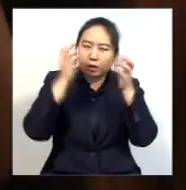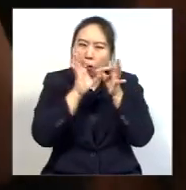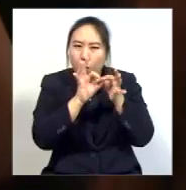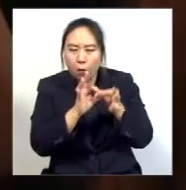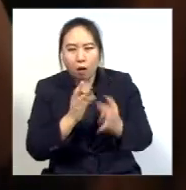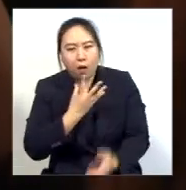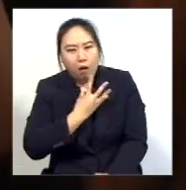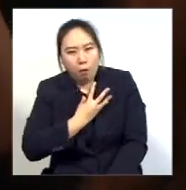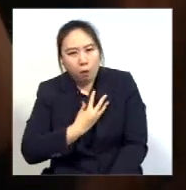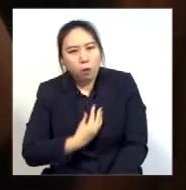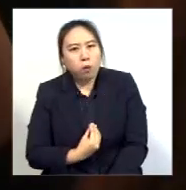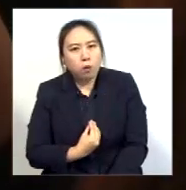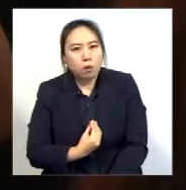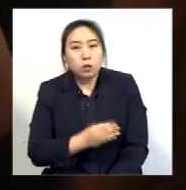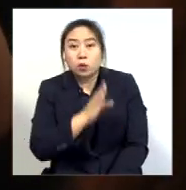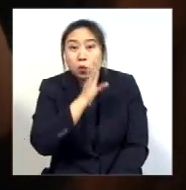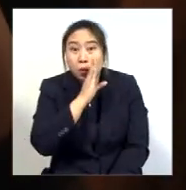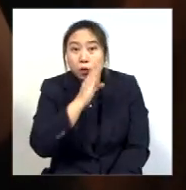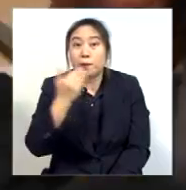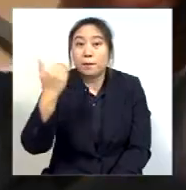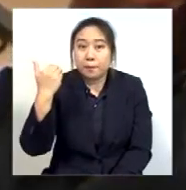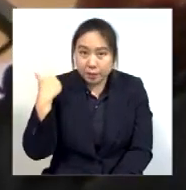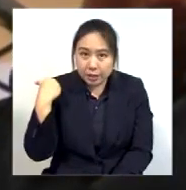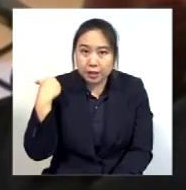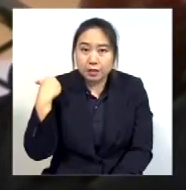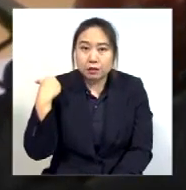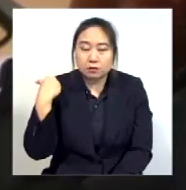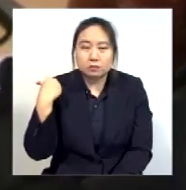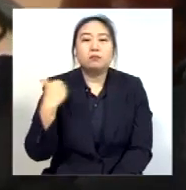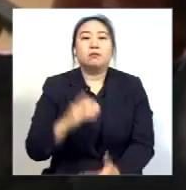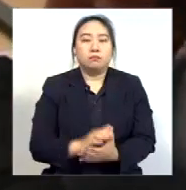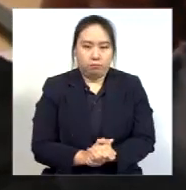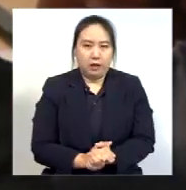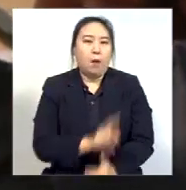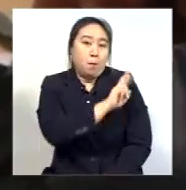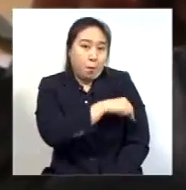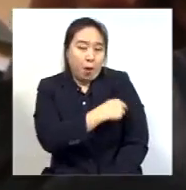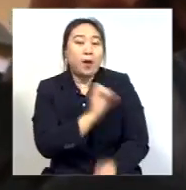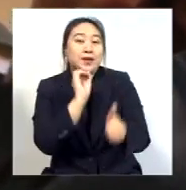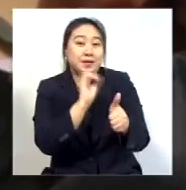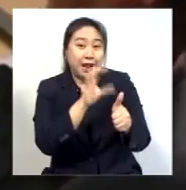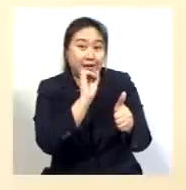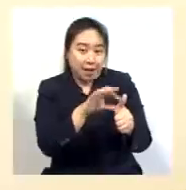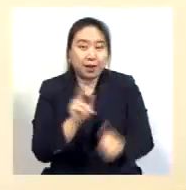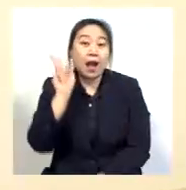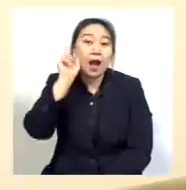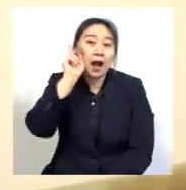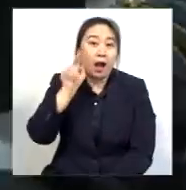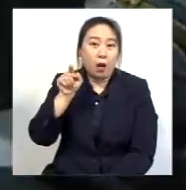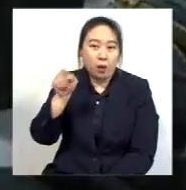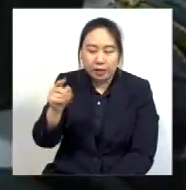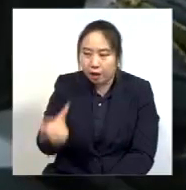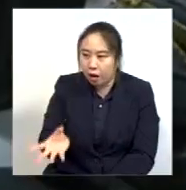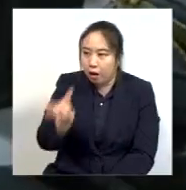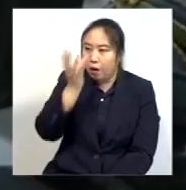ท้อแท้ถ้าเกิดเหตุการณ์ในลักษณะต่างๆเหล่านี้เนี่ยนะคะก็คุณหมอแนะนำว่าให้หลีกเลี่ยงการรับชมข่าวที่สะเทือน